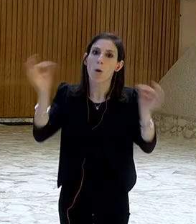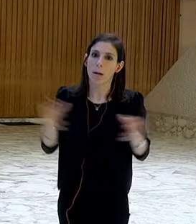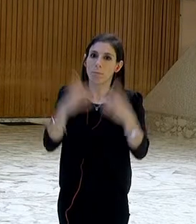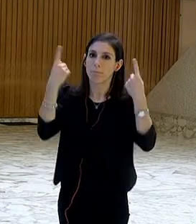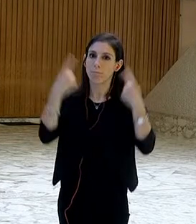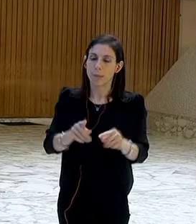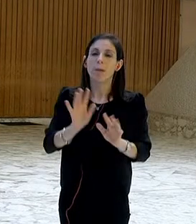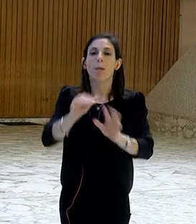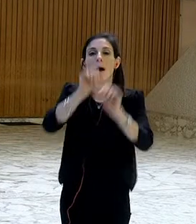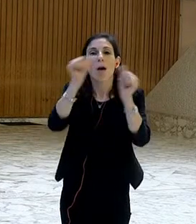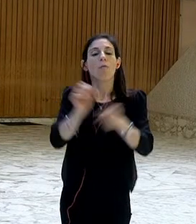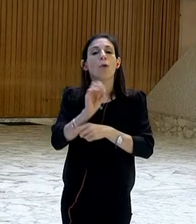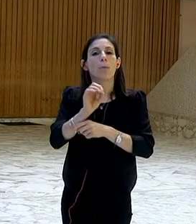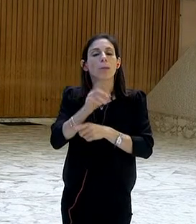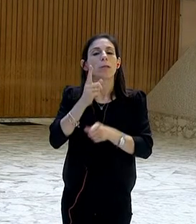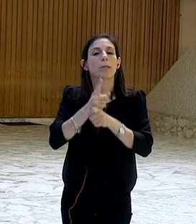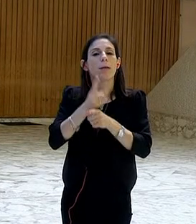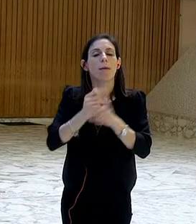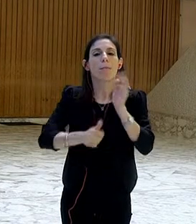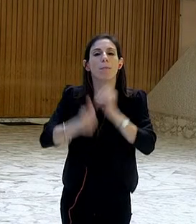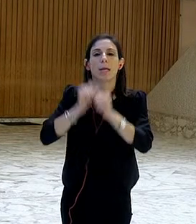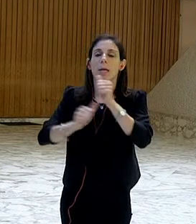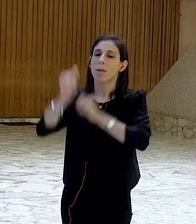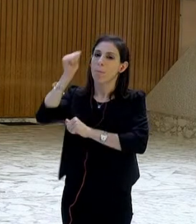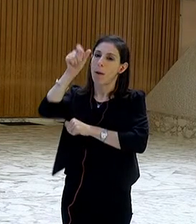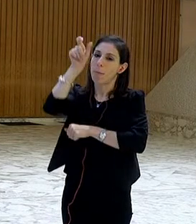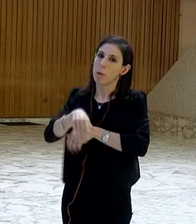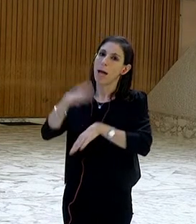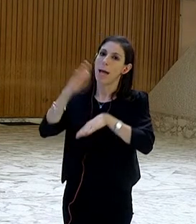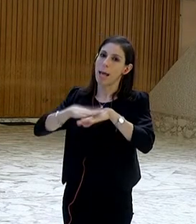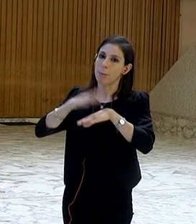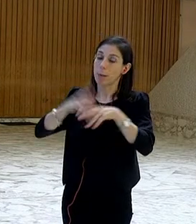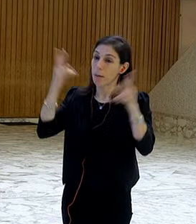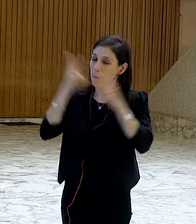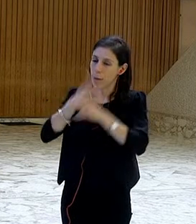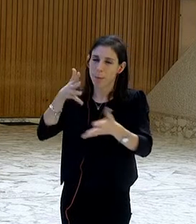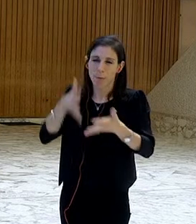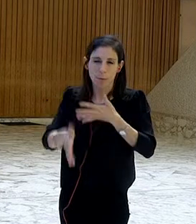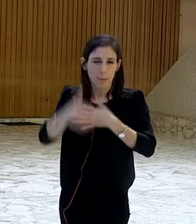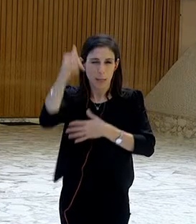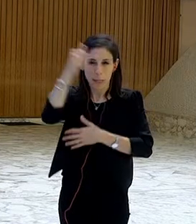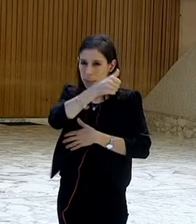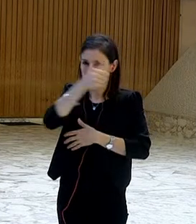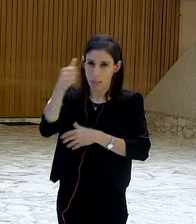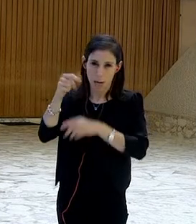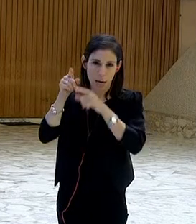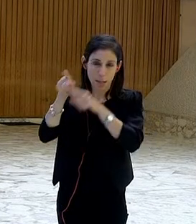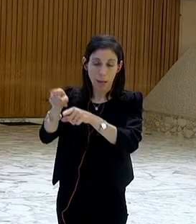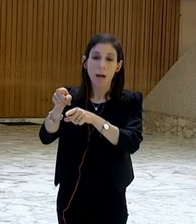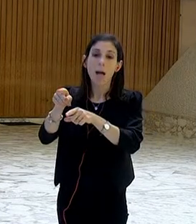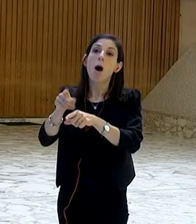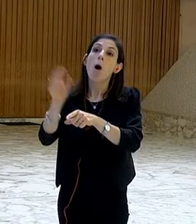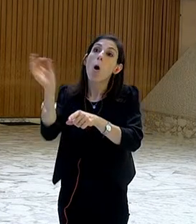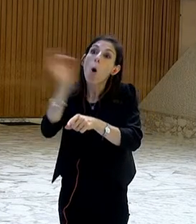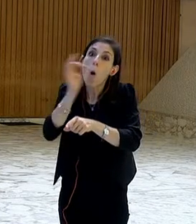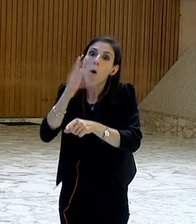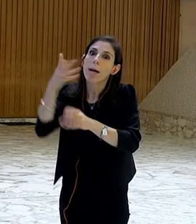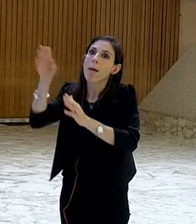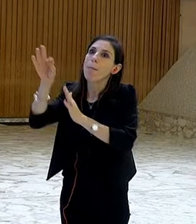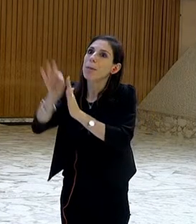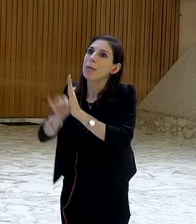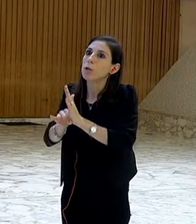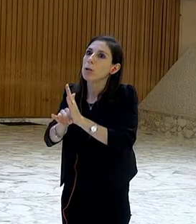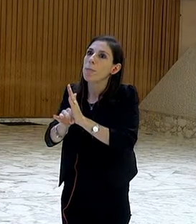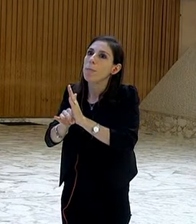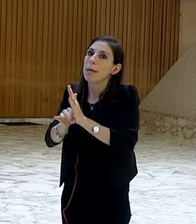experte, profondément chrétienne, ou au moins qui ne soit pas en opposition aux principes chrétiens. Les thèmes